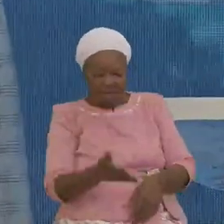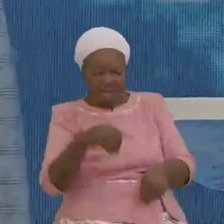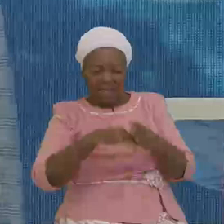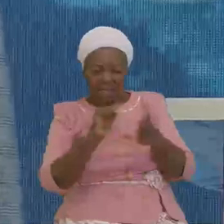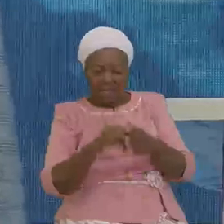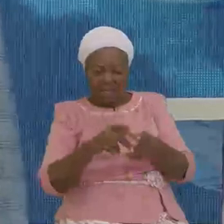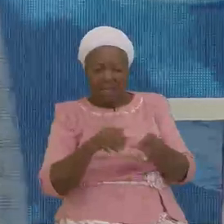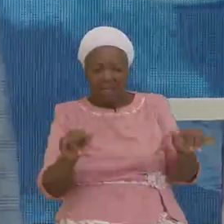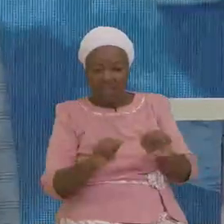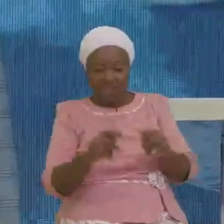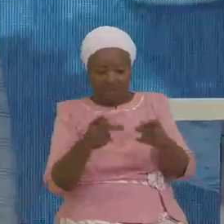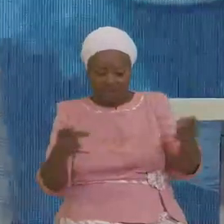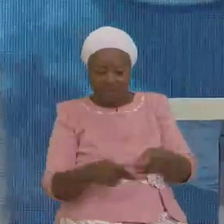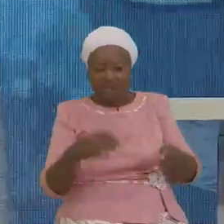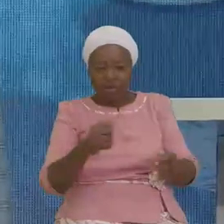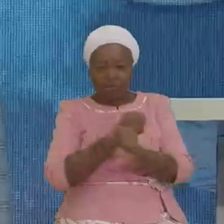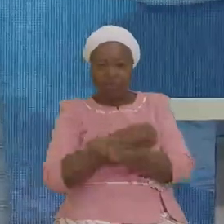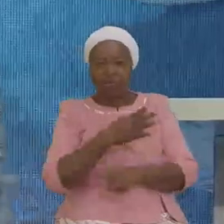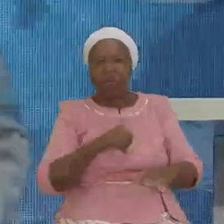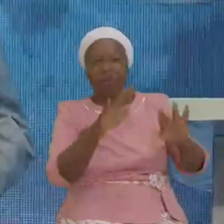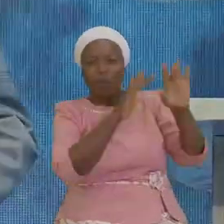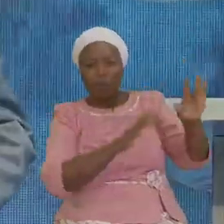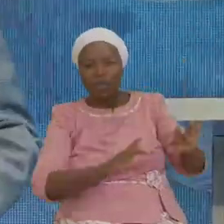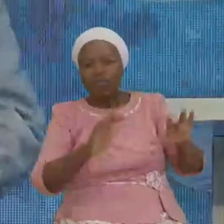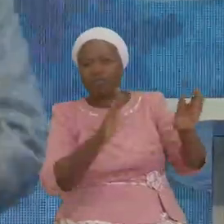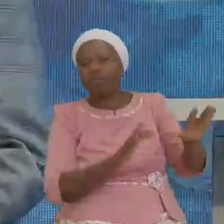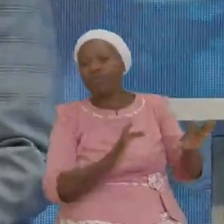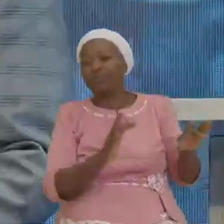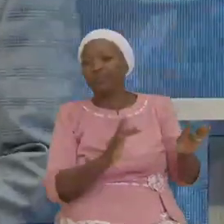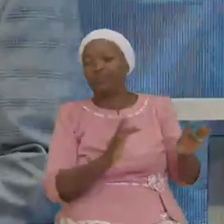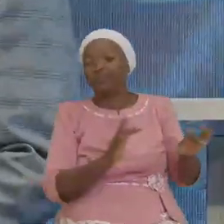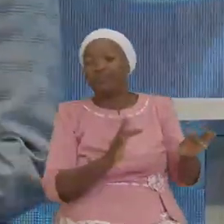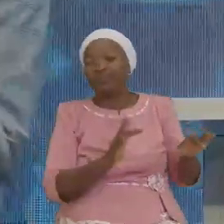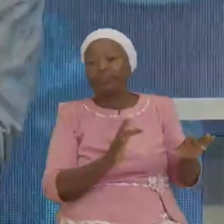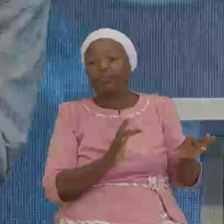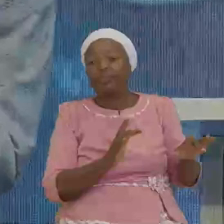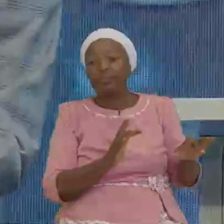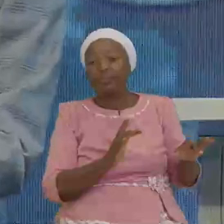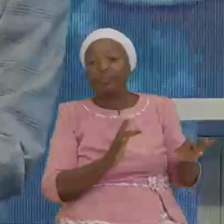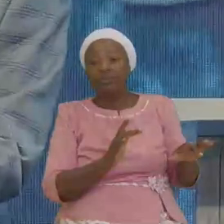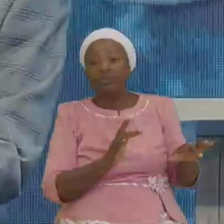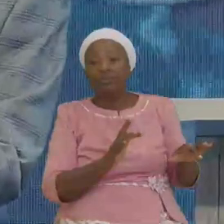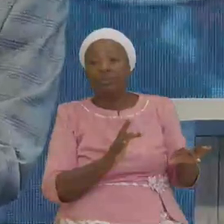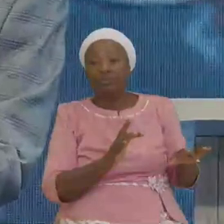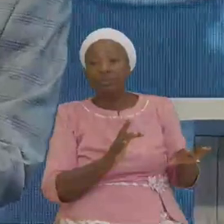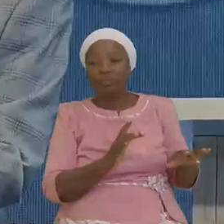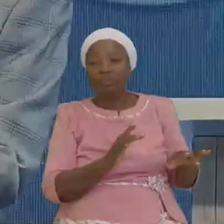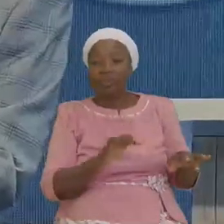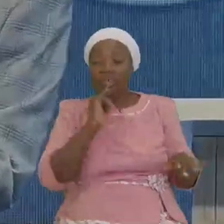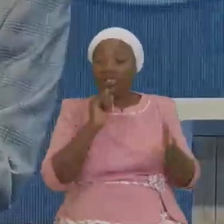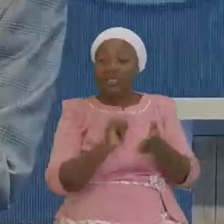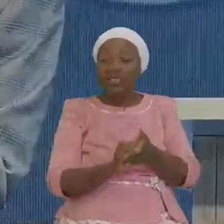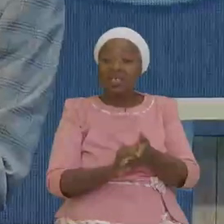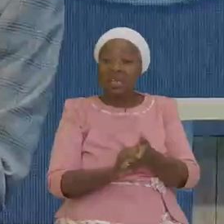Le père est resté ferme dans ce lieu de compassion et de